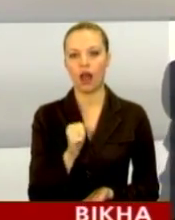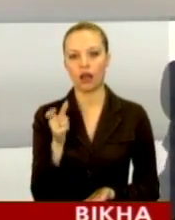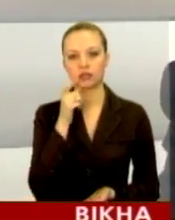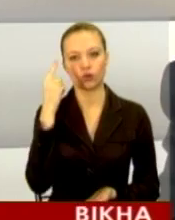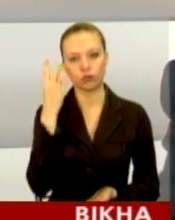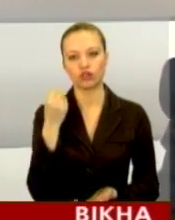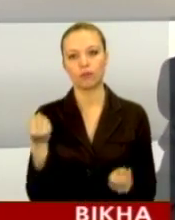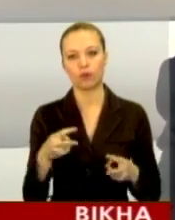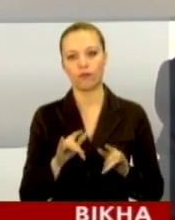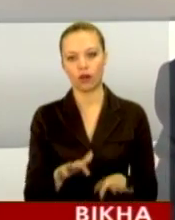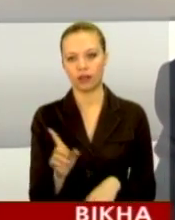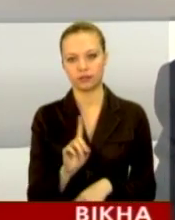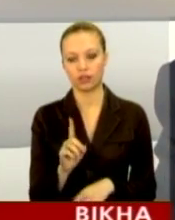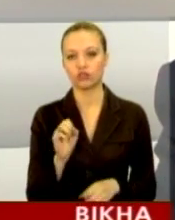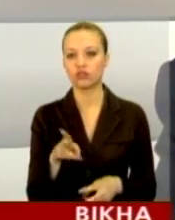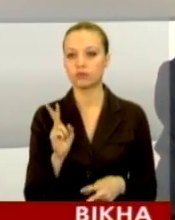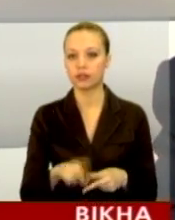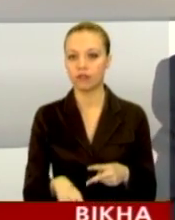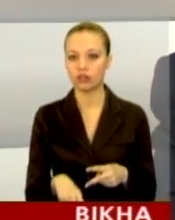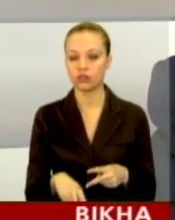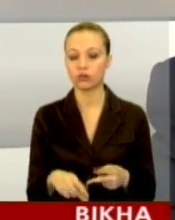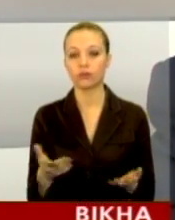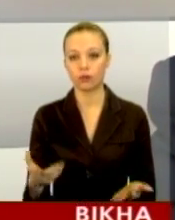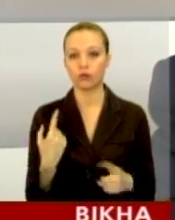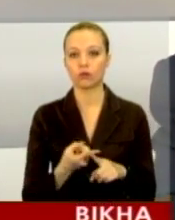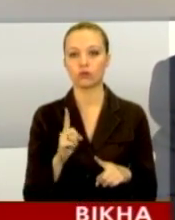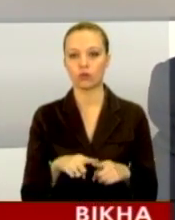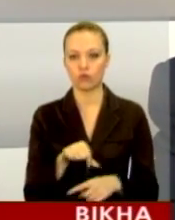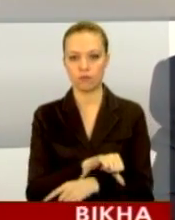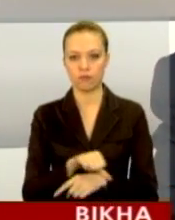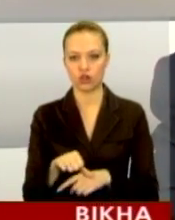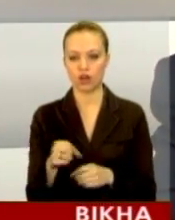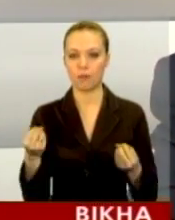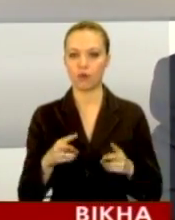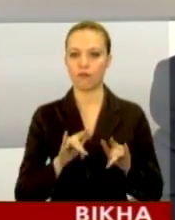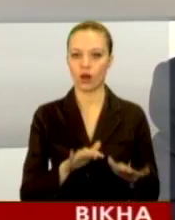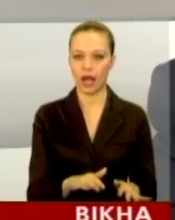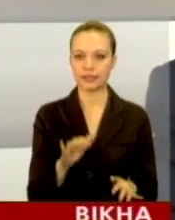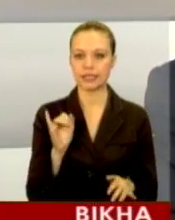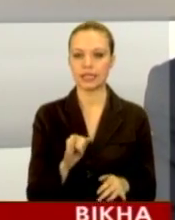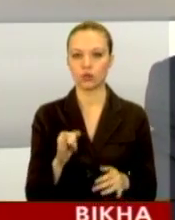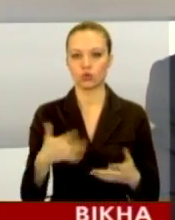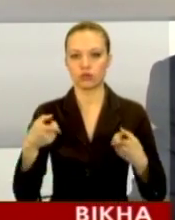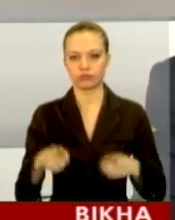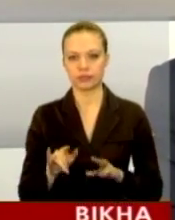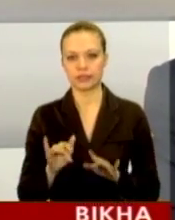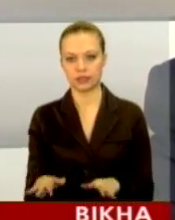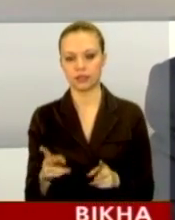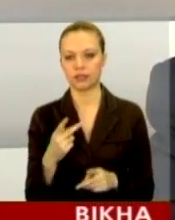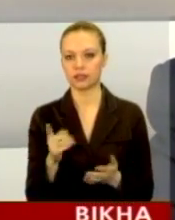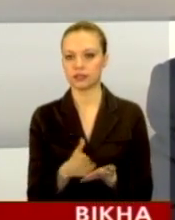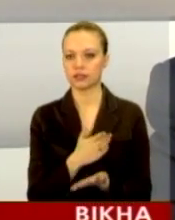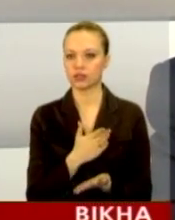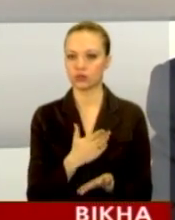що провокація. Це чим завершилось? Тому межа провокацій і межа практичних дій – це